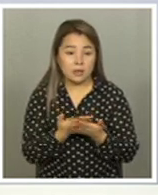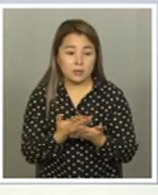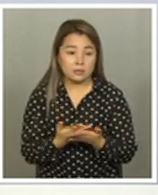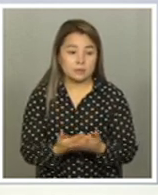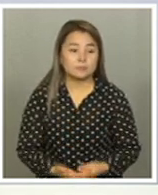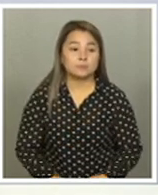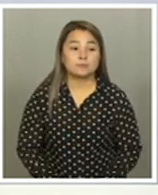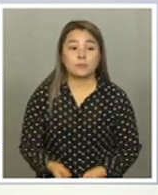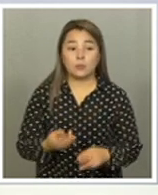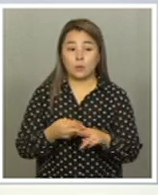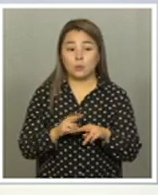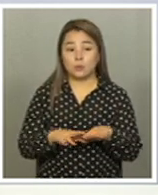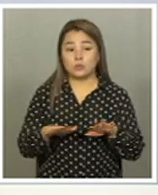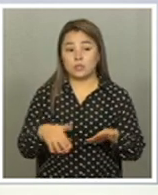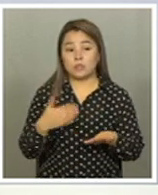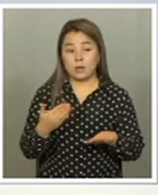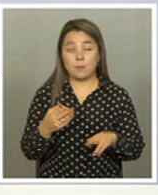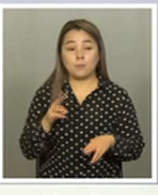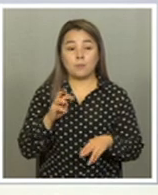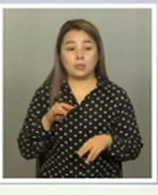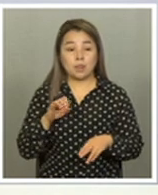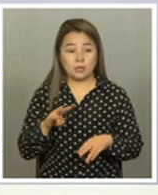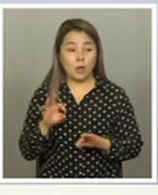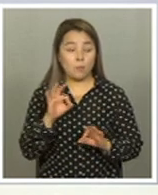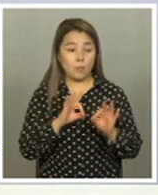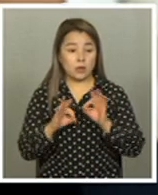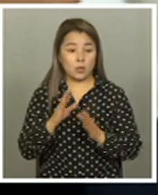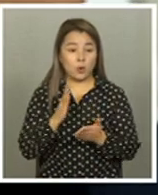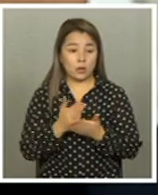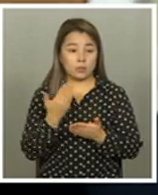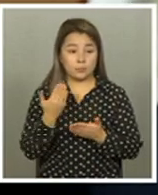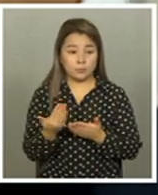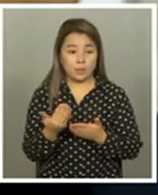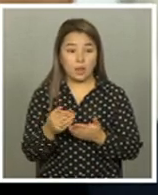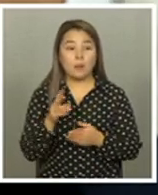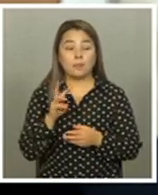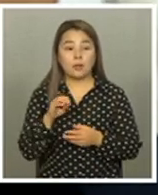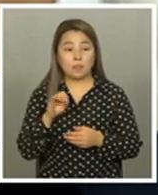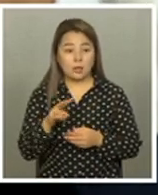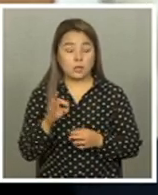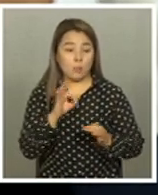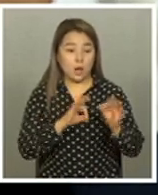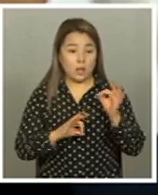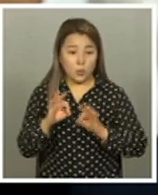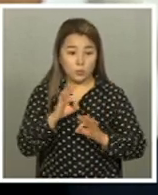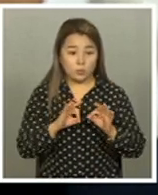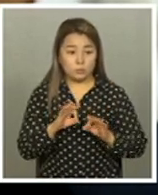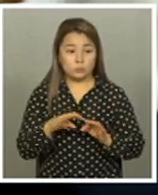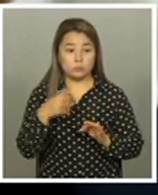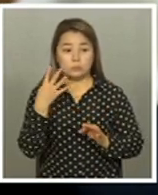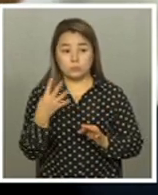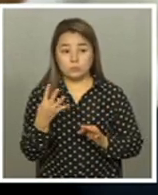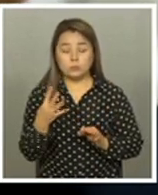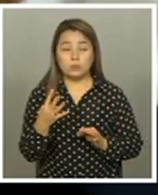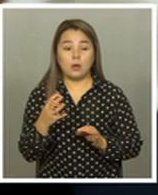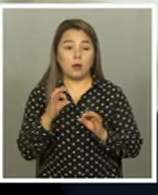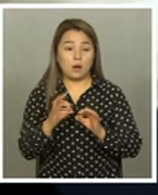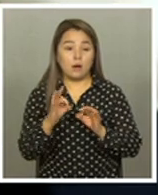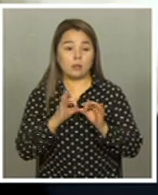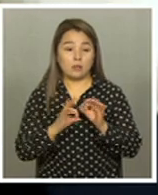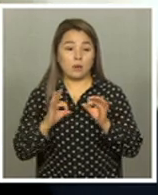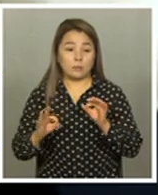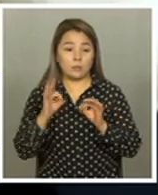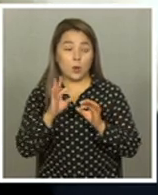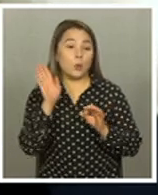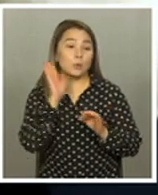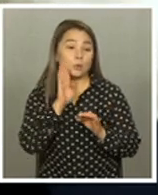Бұл жерде метан молекуласы берілген. Метан молекуласы 4 атом сутек